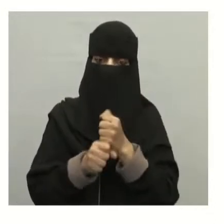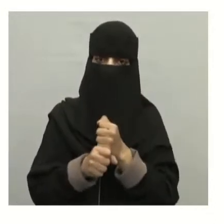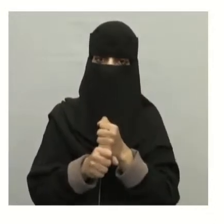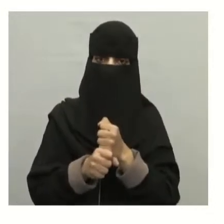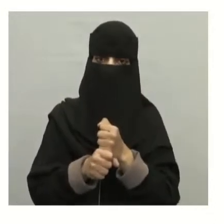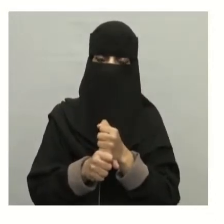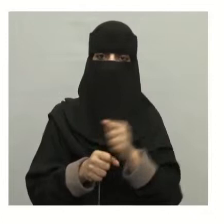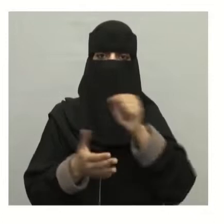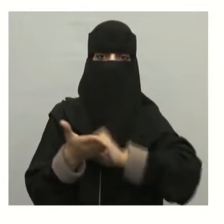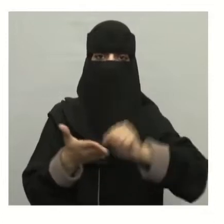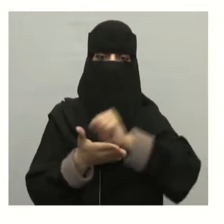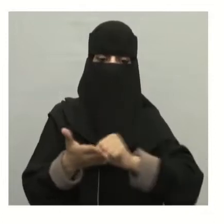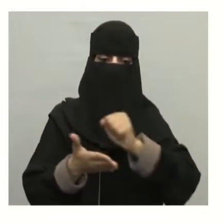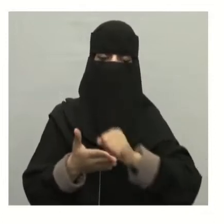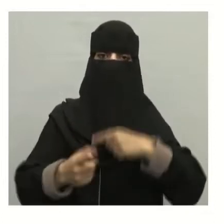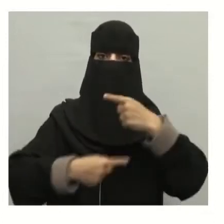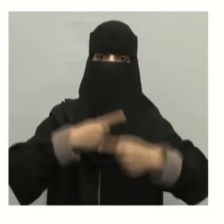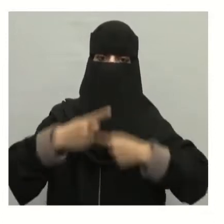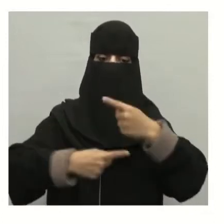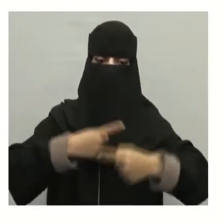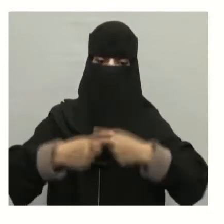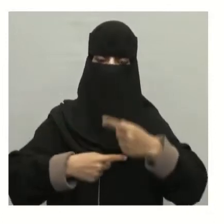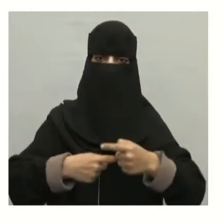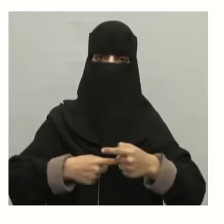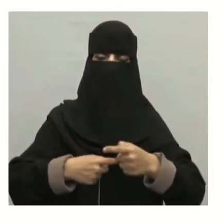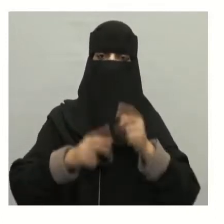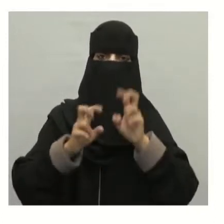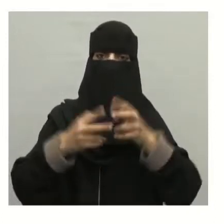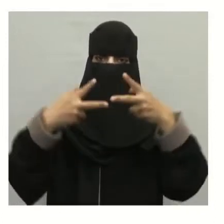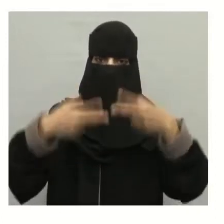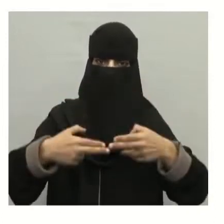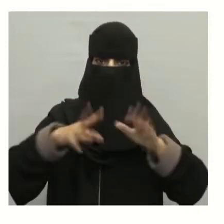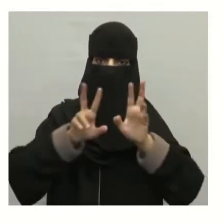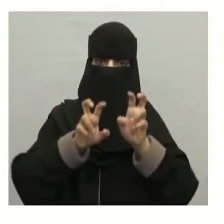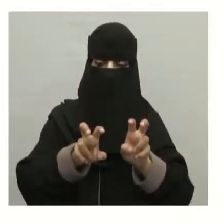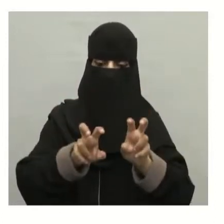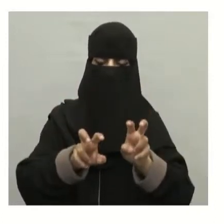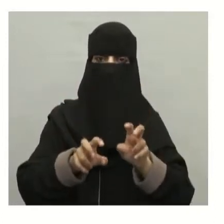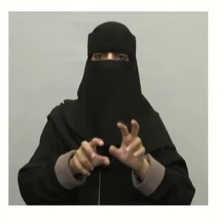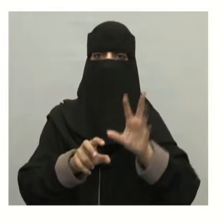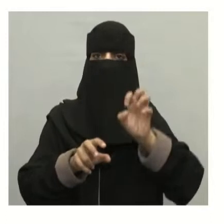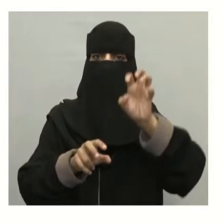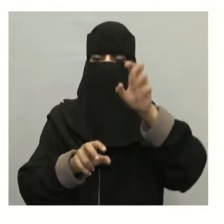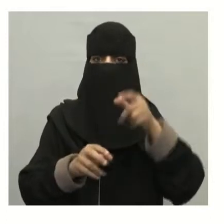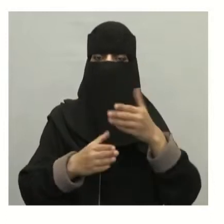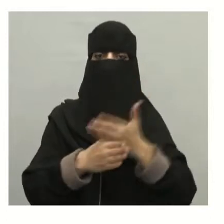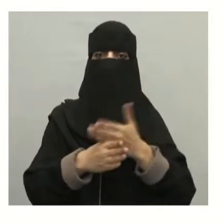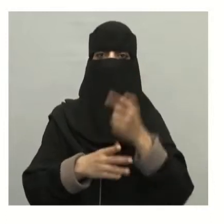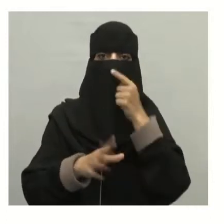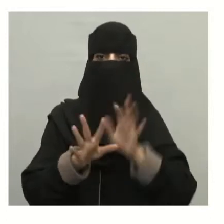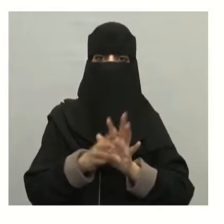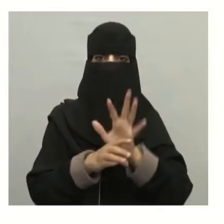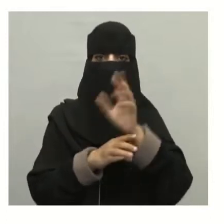إلى تنظيفها بشكل مستمر للقضاء على الجراثيم والبكتيريا ومنع